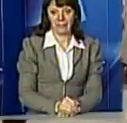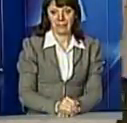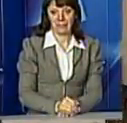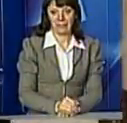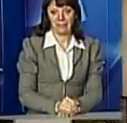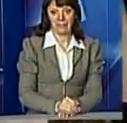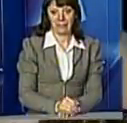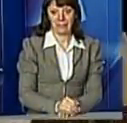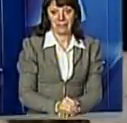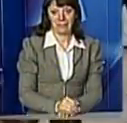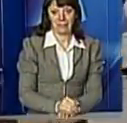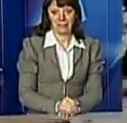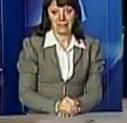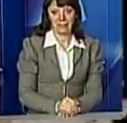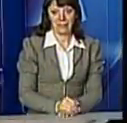вертепило